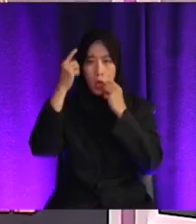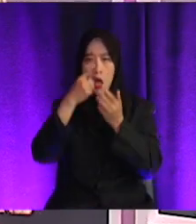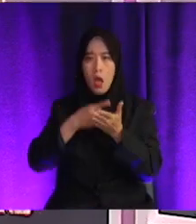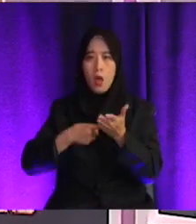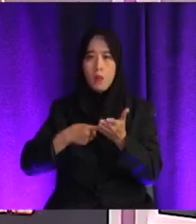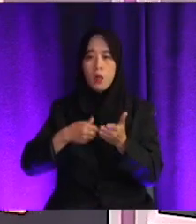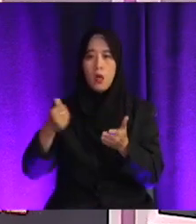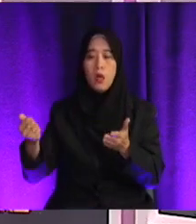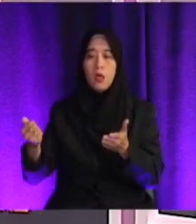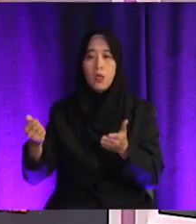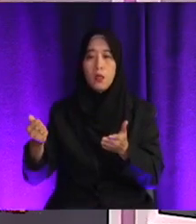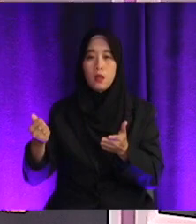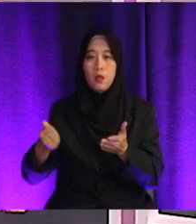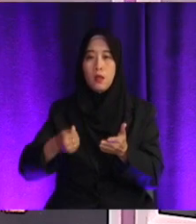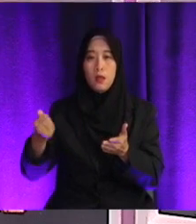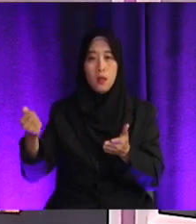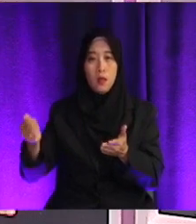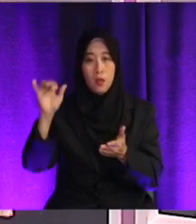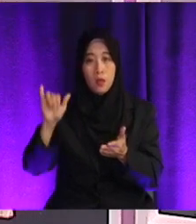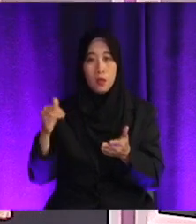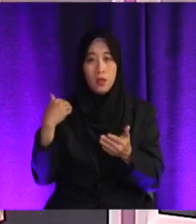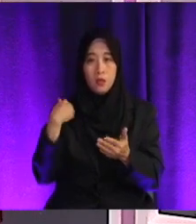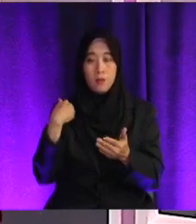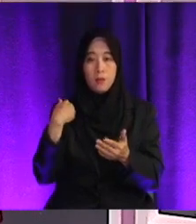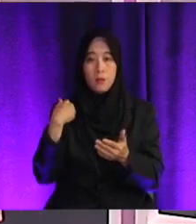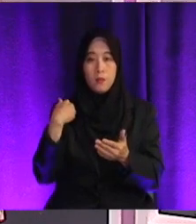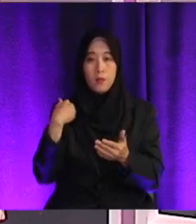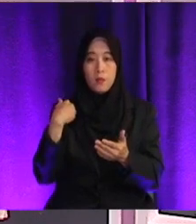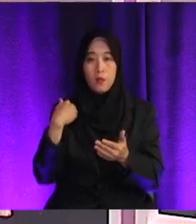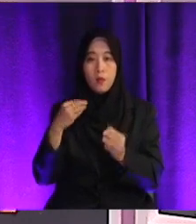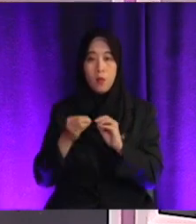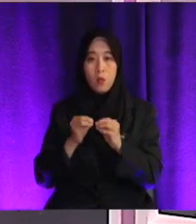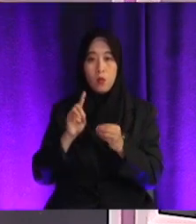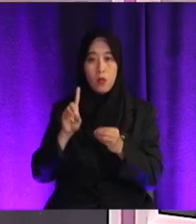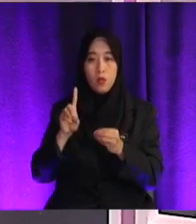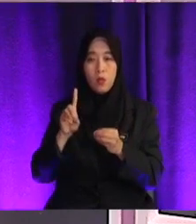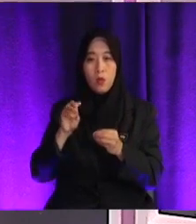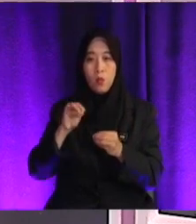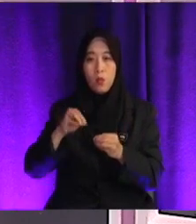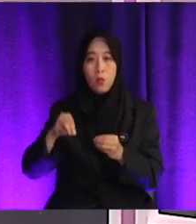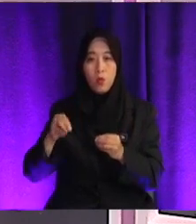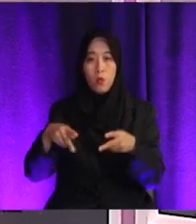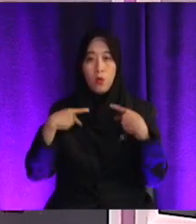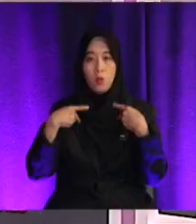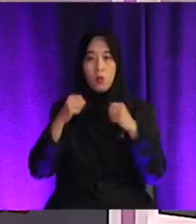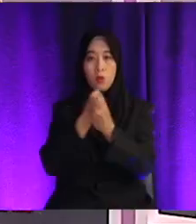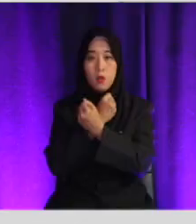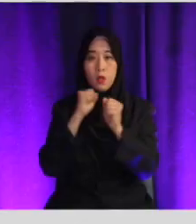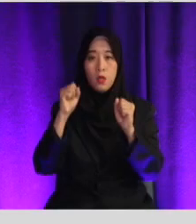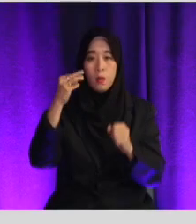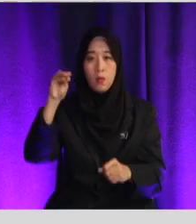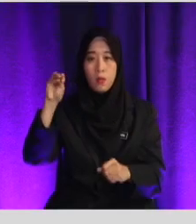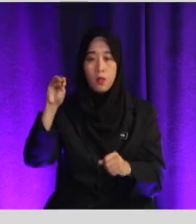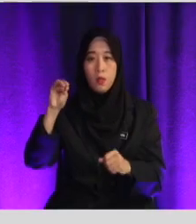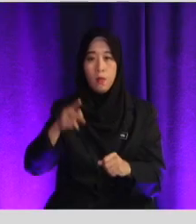fuse cartridge itu sendiri. Okey. So, untuk yang pertama, murid perlu sediakan meter pelbagai